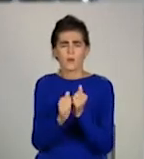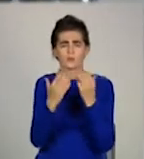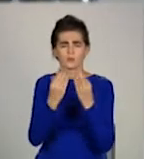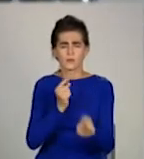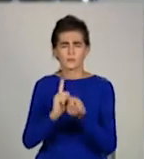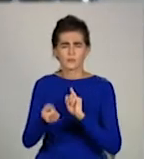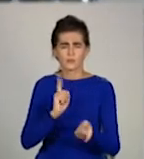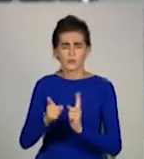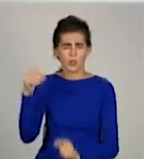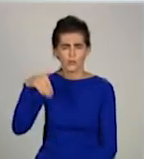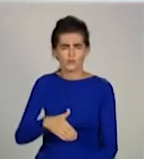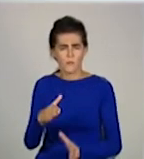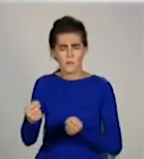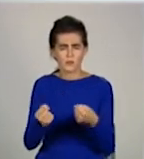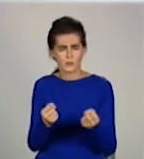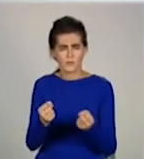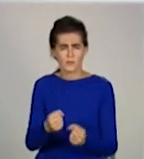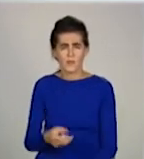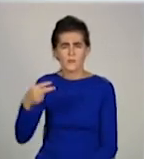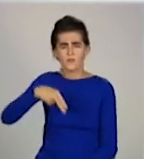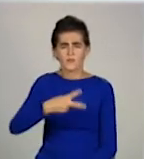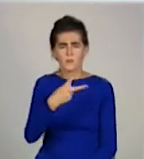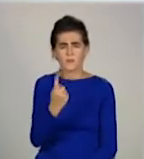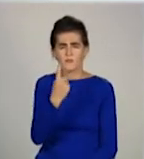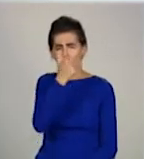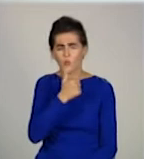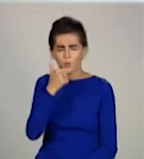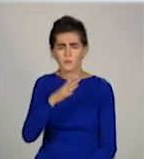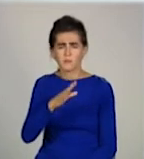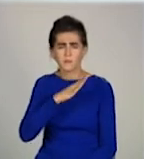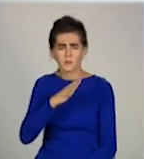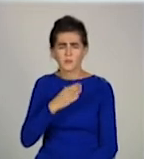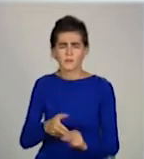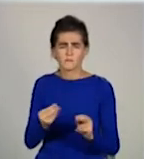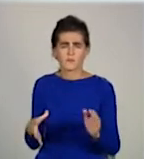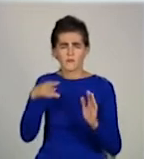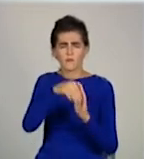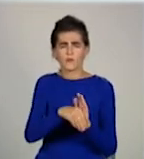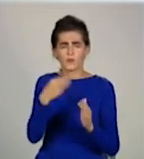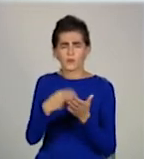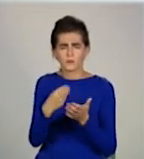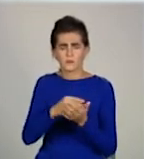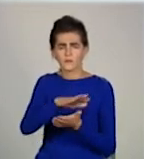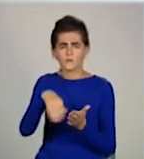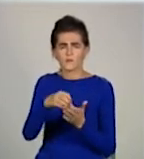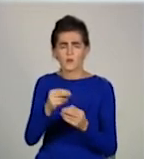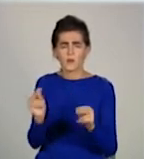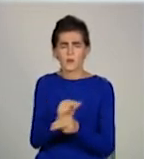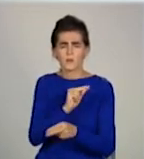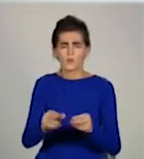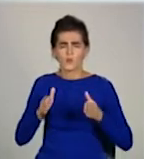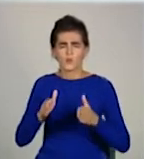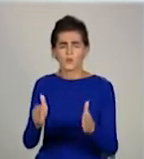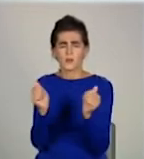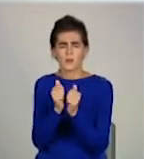їздять тисячі машин. У 2021 році були заложені кошти на ямковий ремонт доріг, на